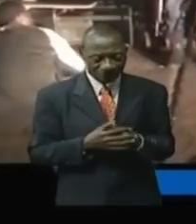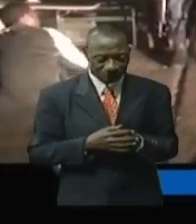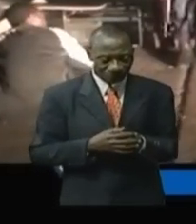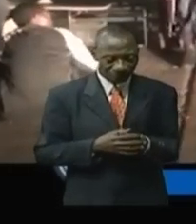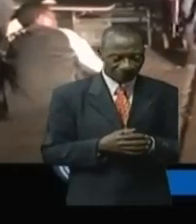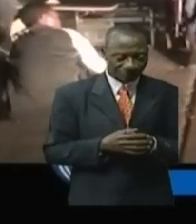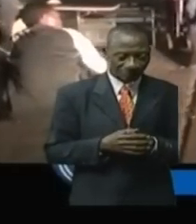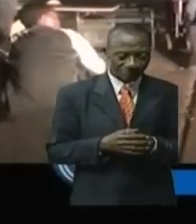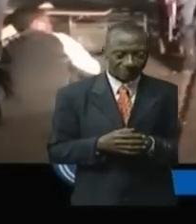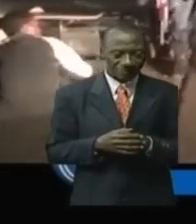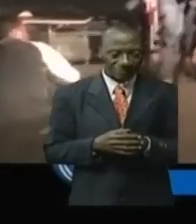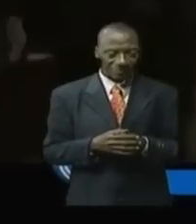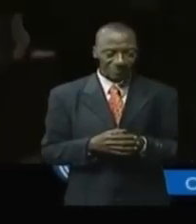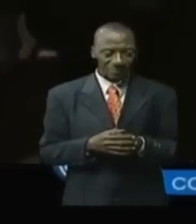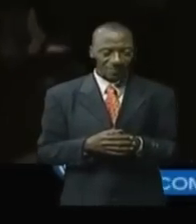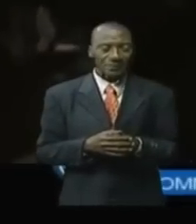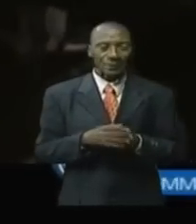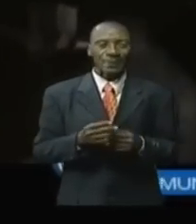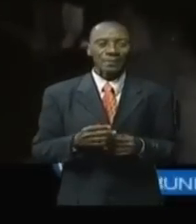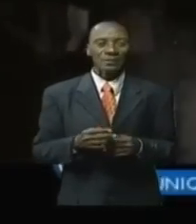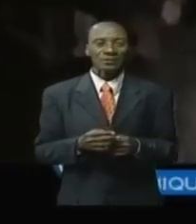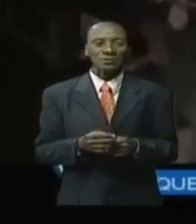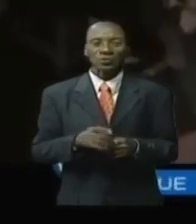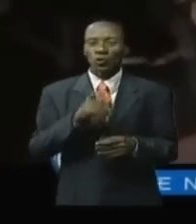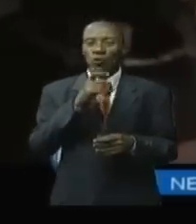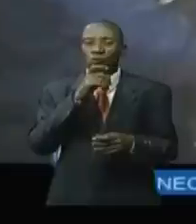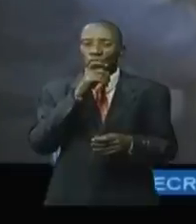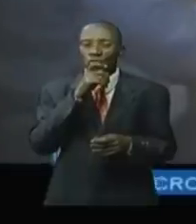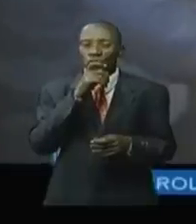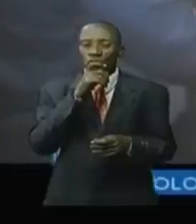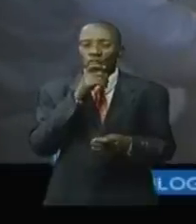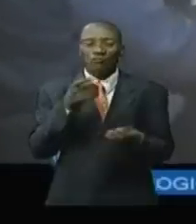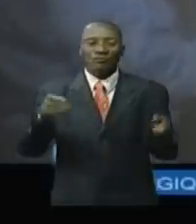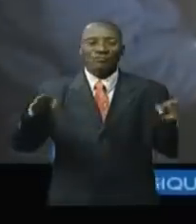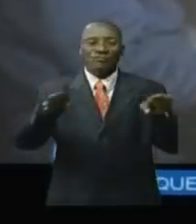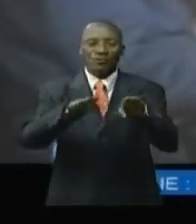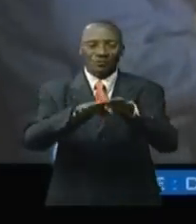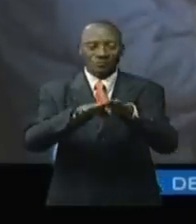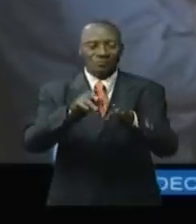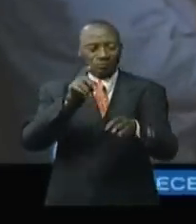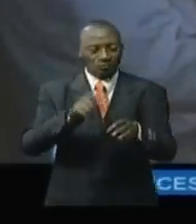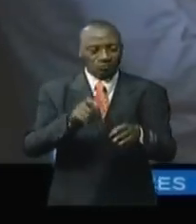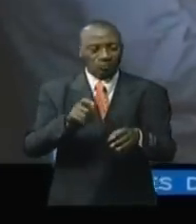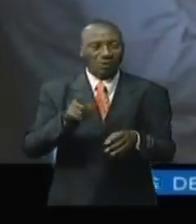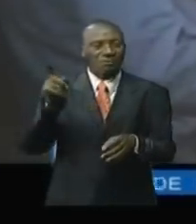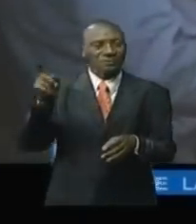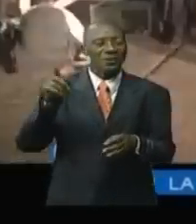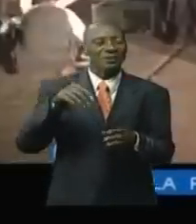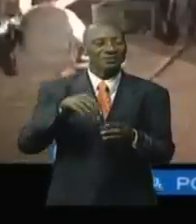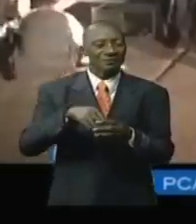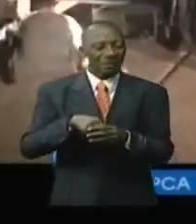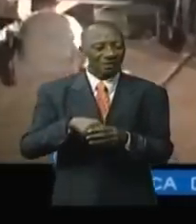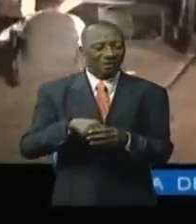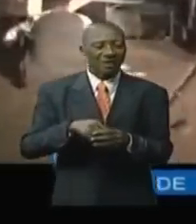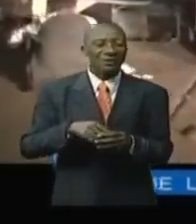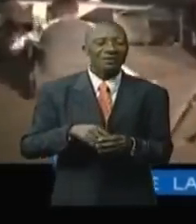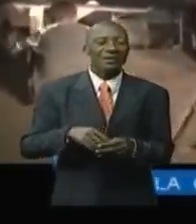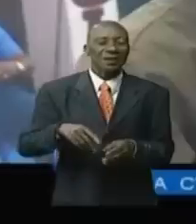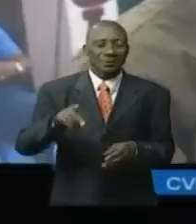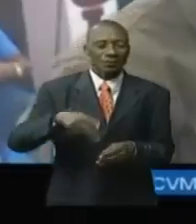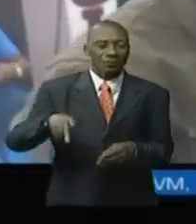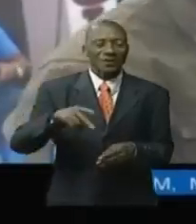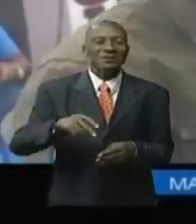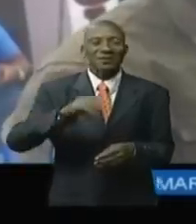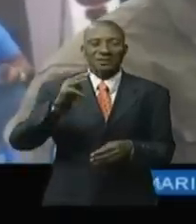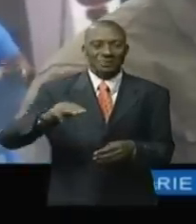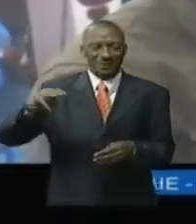Un couvre-feu de 20h à 5h du matin à Kalima, dans les territoires de Pangui, province du Maniema. C'est la décision prise par